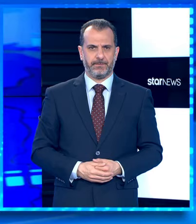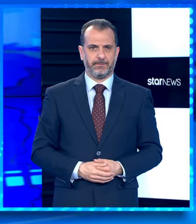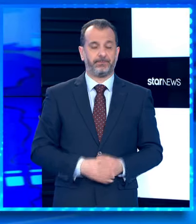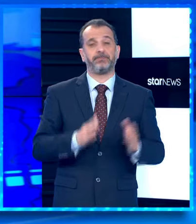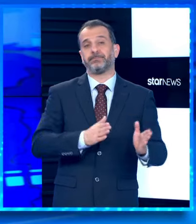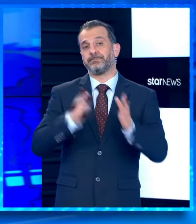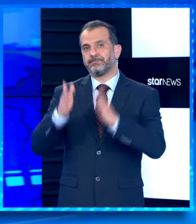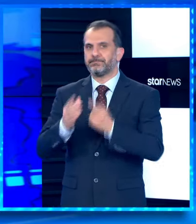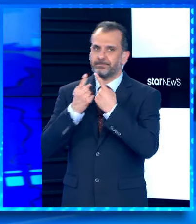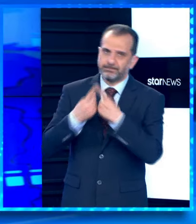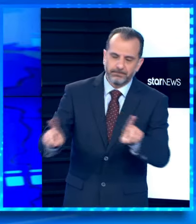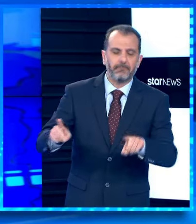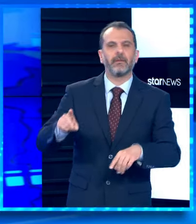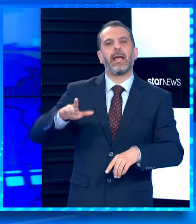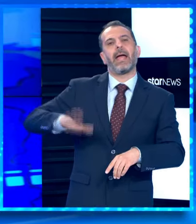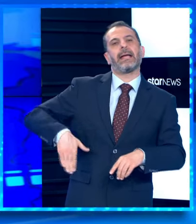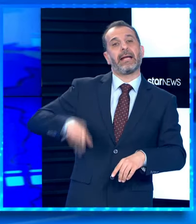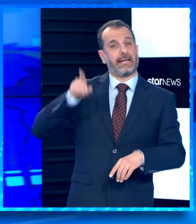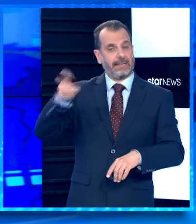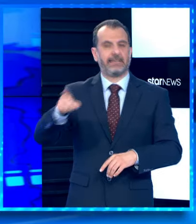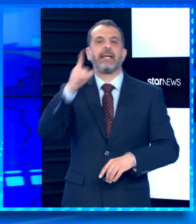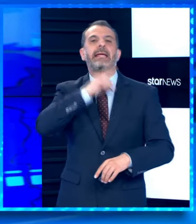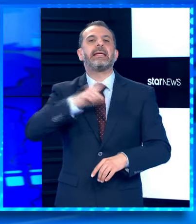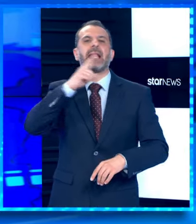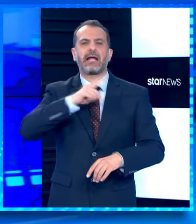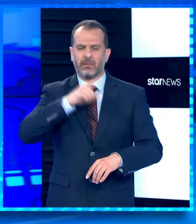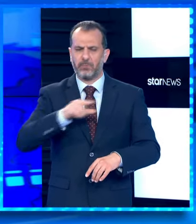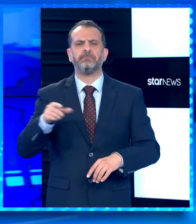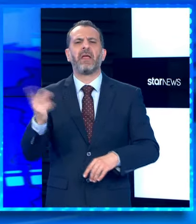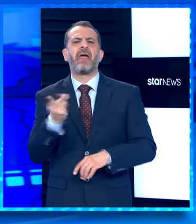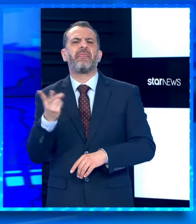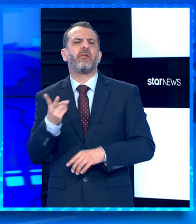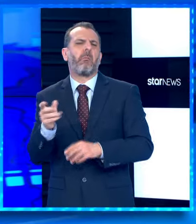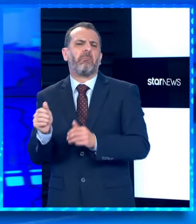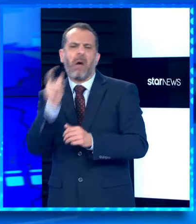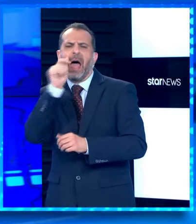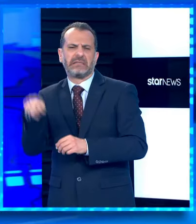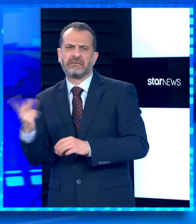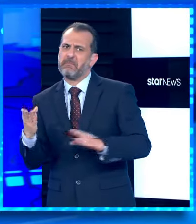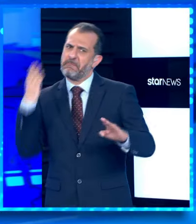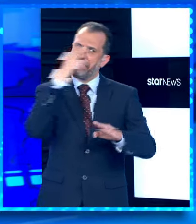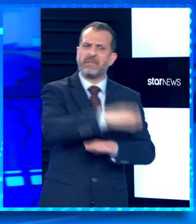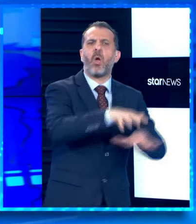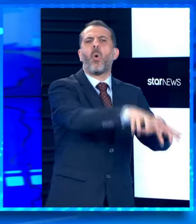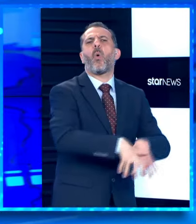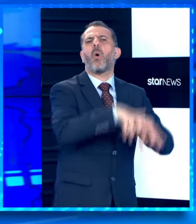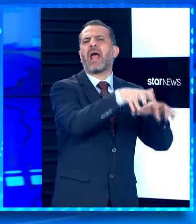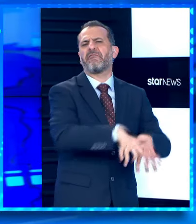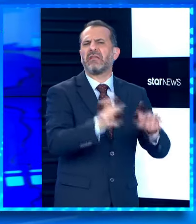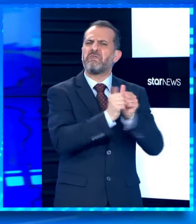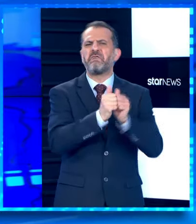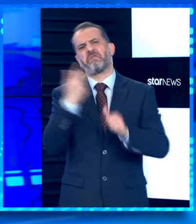Στο Ηράκλειο της Κρήτης τώρα, δύο άνδρες που βρέθηκαν σε χωράφι ενός γνωστού τους είδαν μπροστά τους ένα τεράστιο